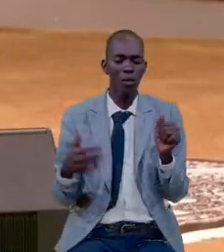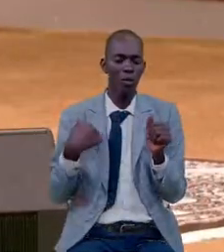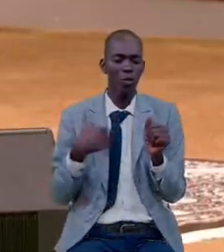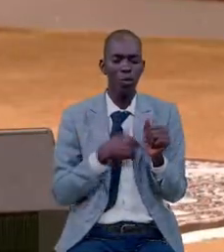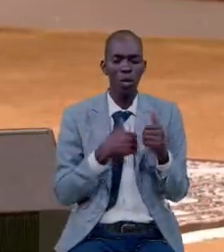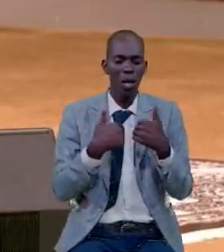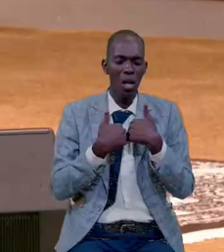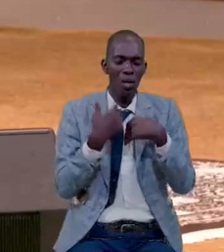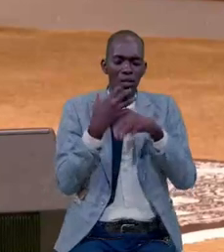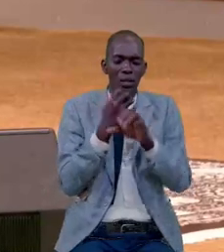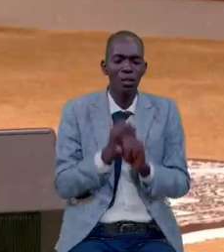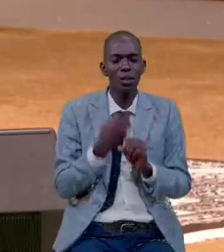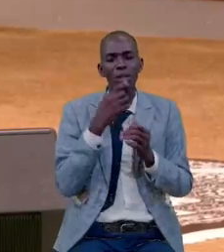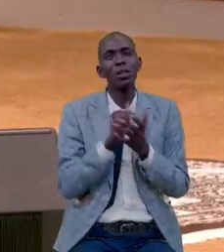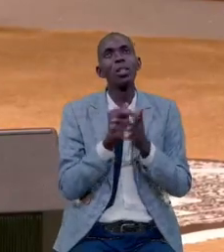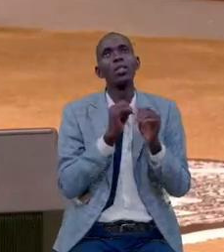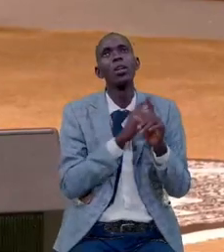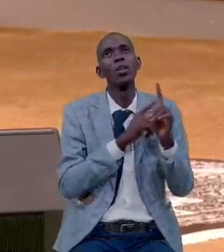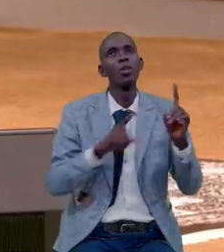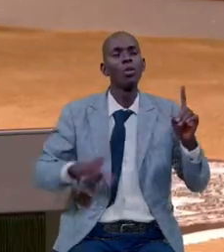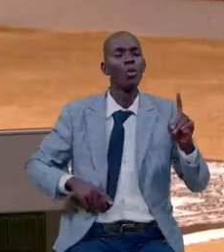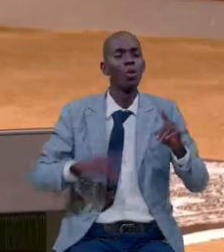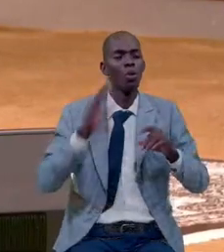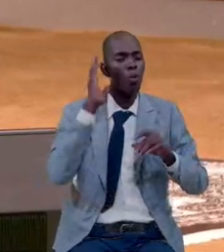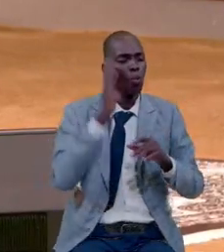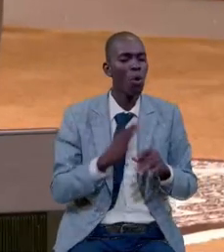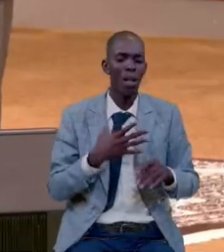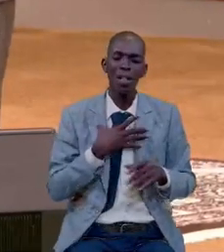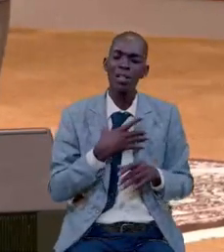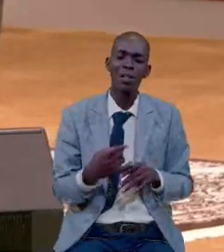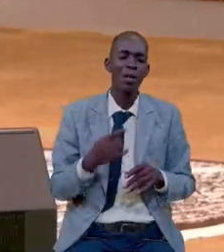Nous disons que le Seigneur va aimer ça, le Seigneur va